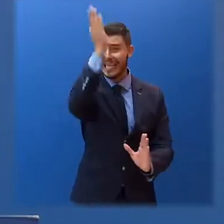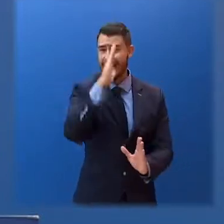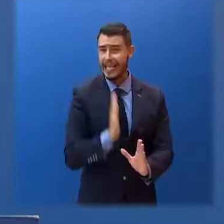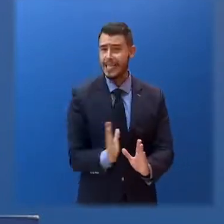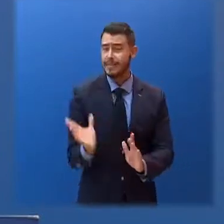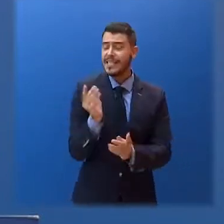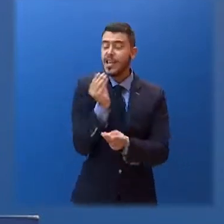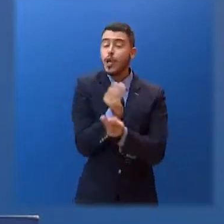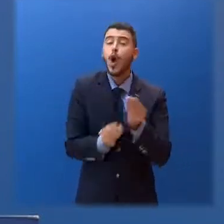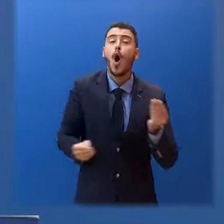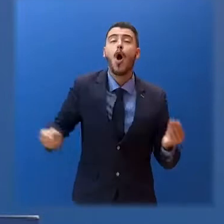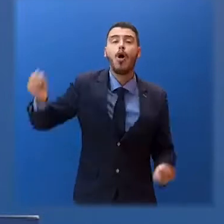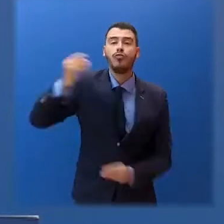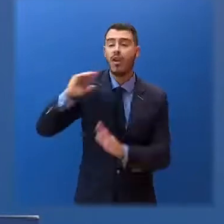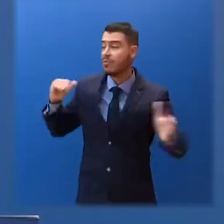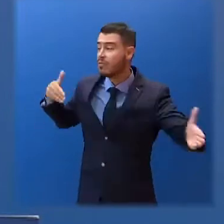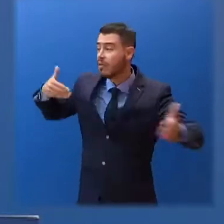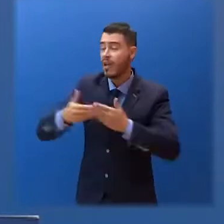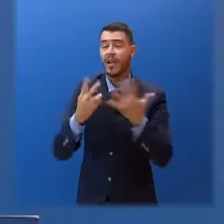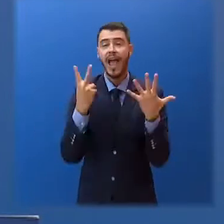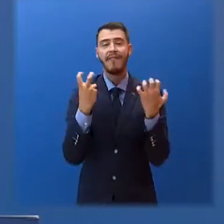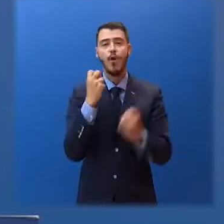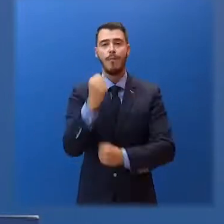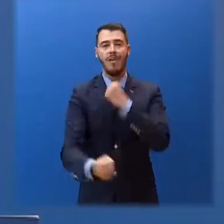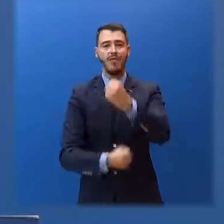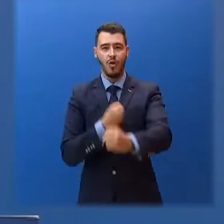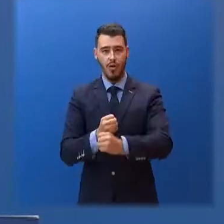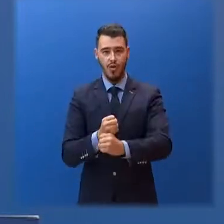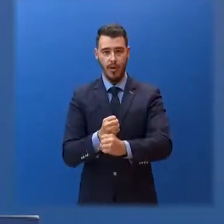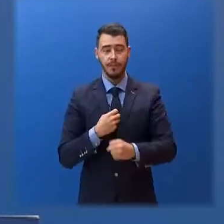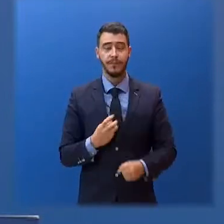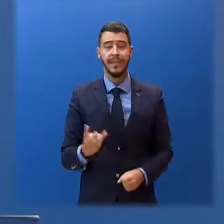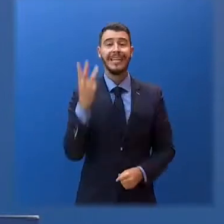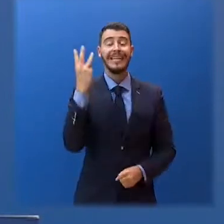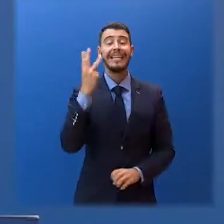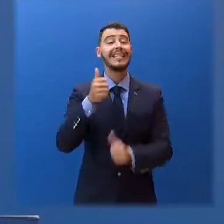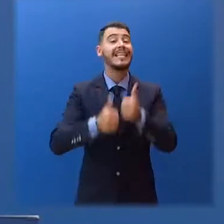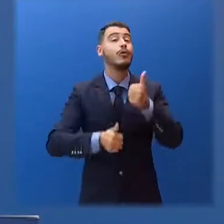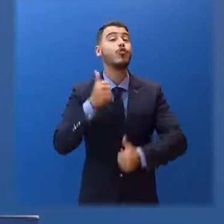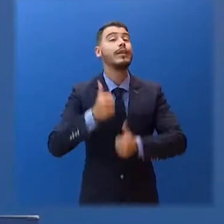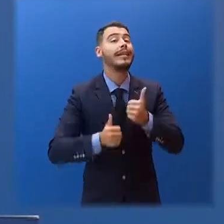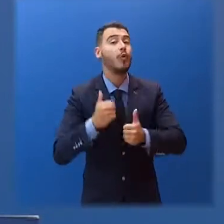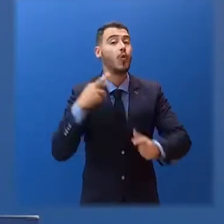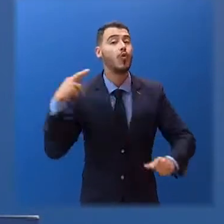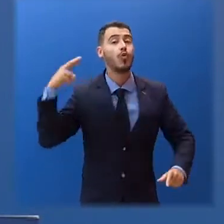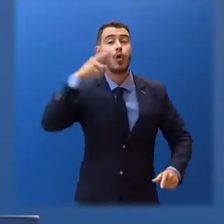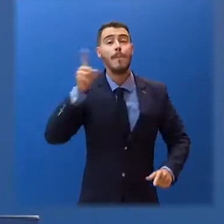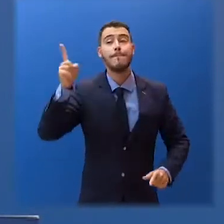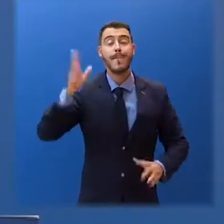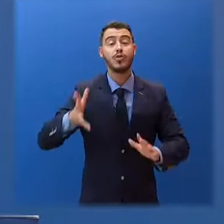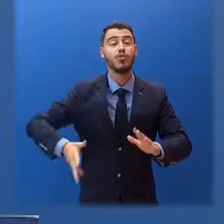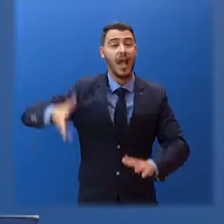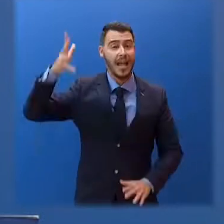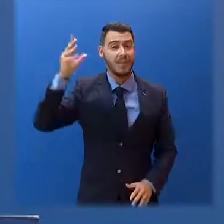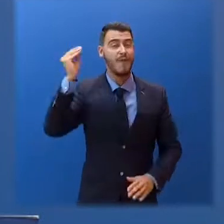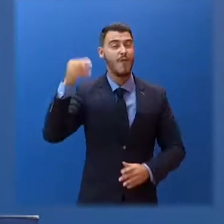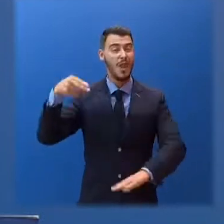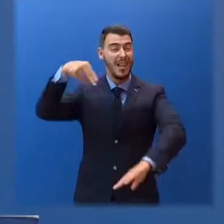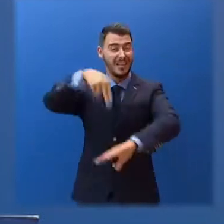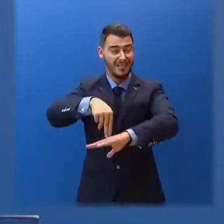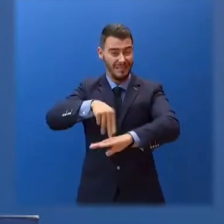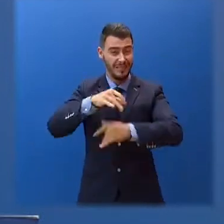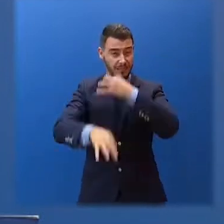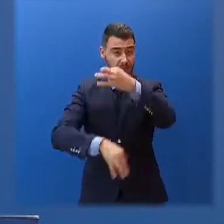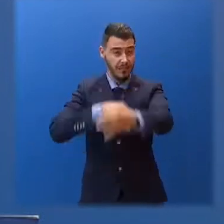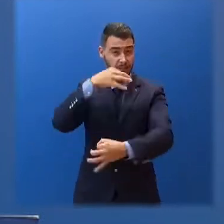χρόνια. Μιλώντας στη Βουλή στις 3 Ιουνίου, ο Κυριάκος Μητσοτάκης είχε επισημάνει ότι η ελληνική οικονομία, όπως